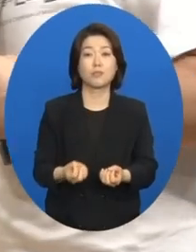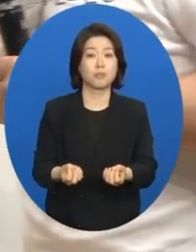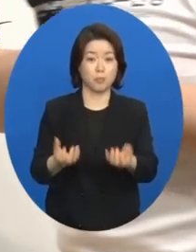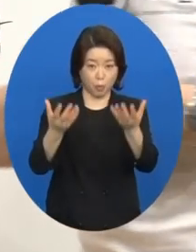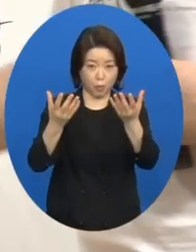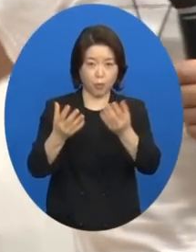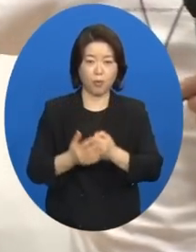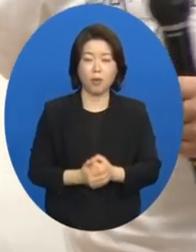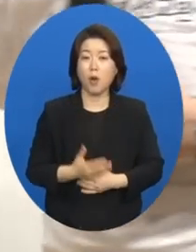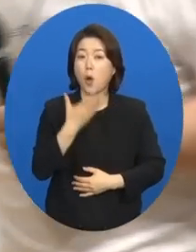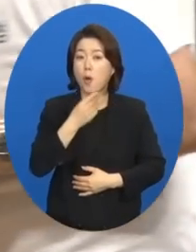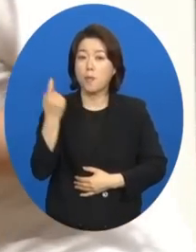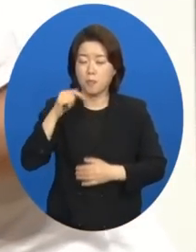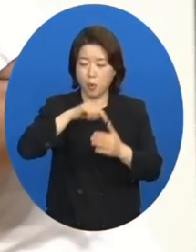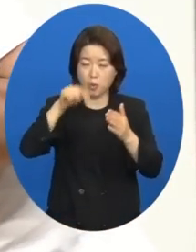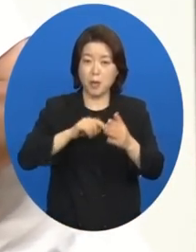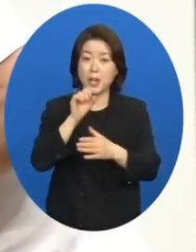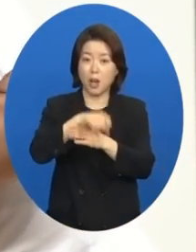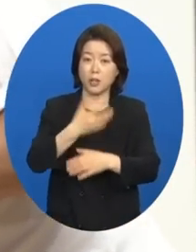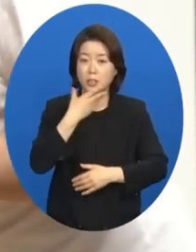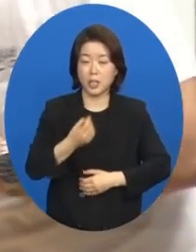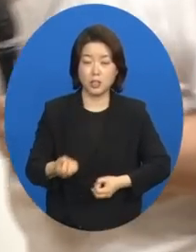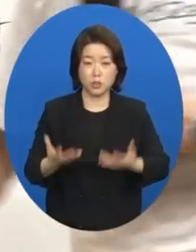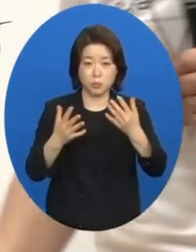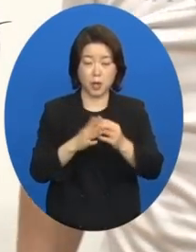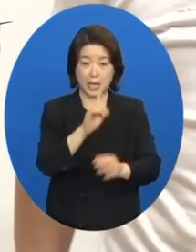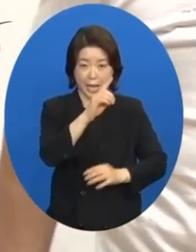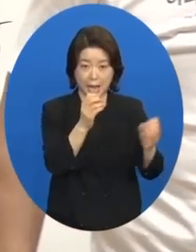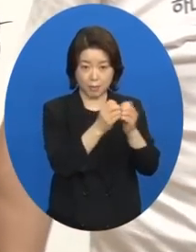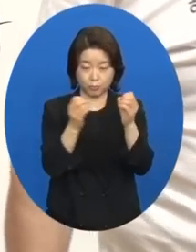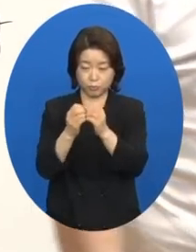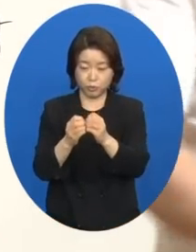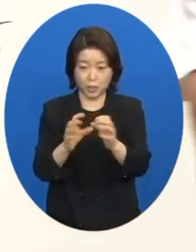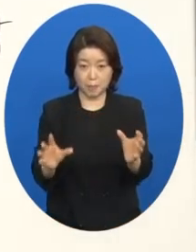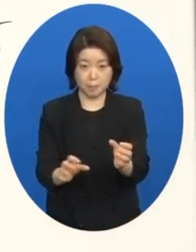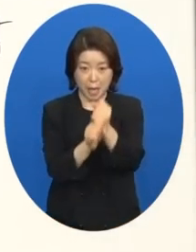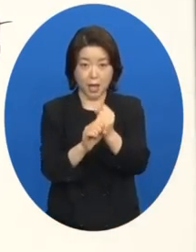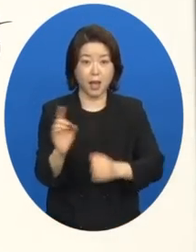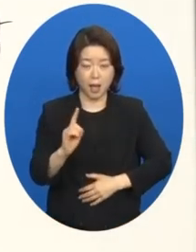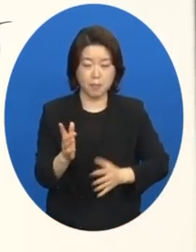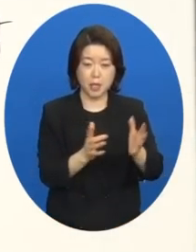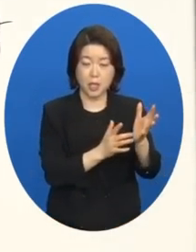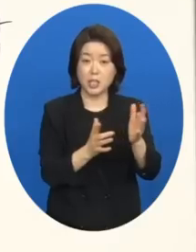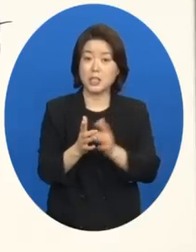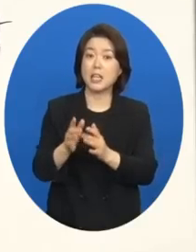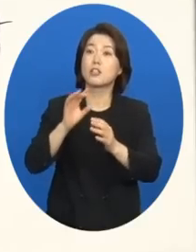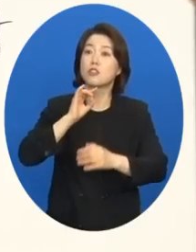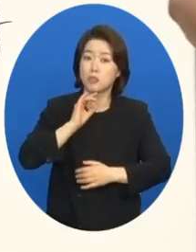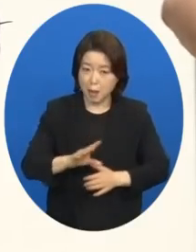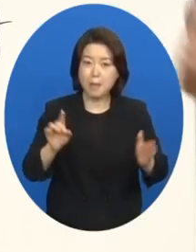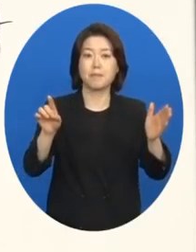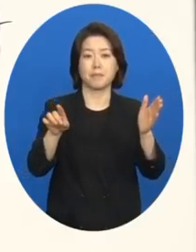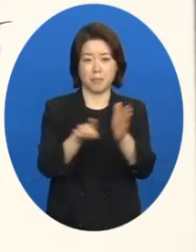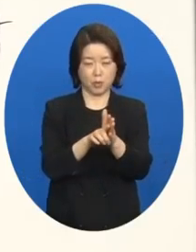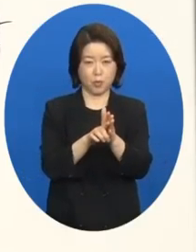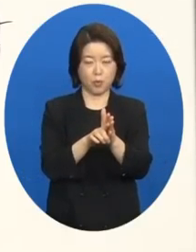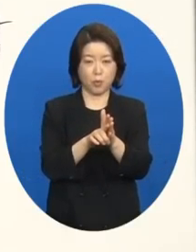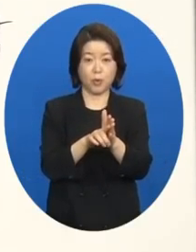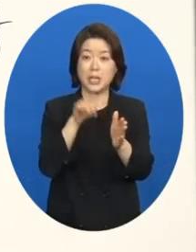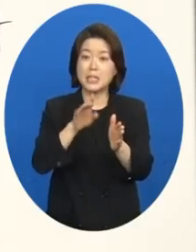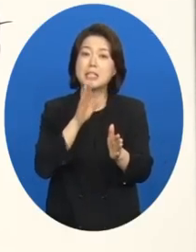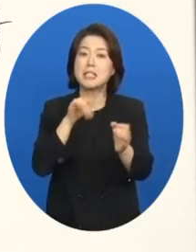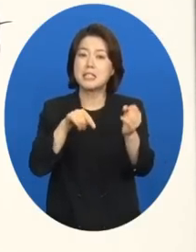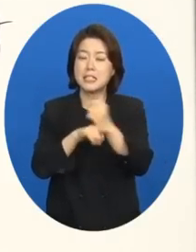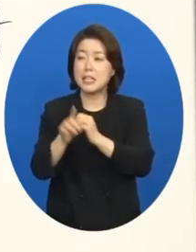복음 안에 허락된 축복을 한마디로 한 문장으로 정리를 한다면 예수만 믿고 이